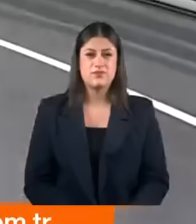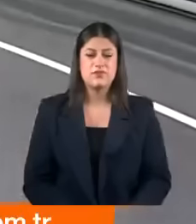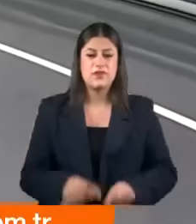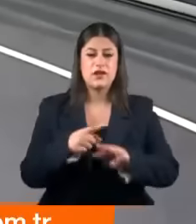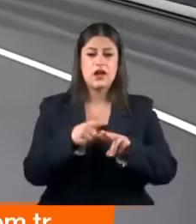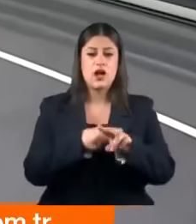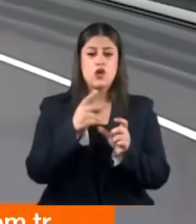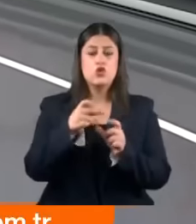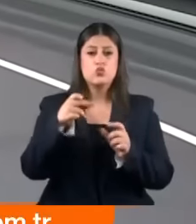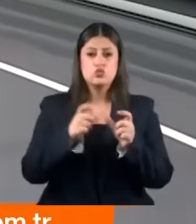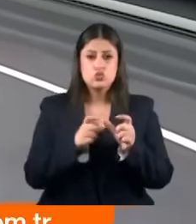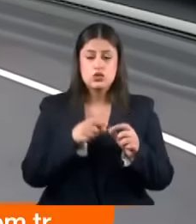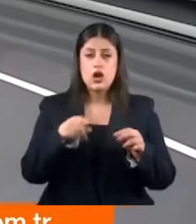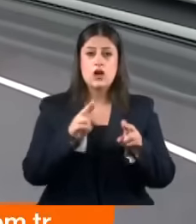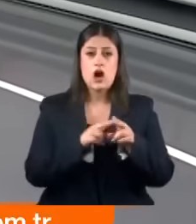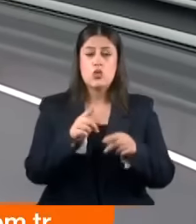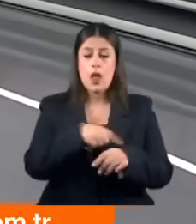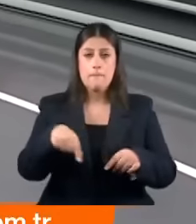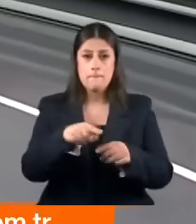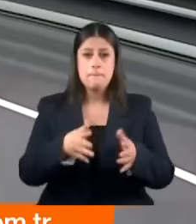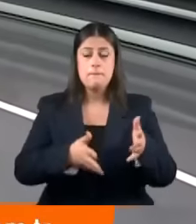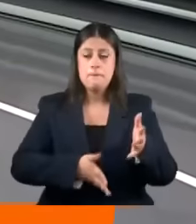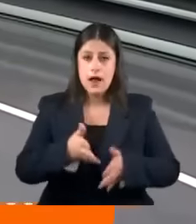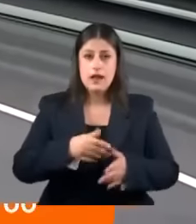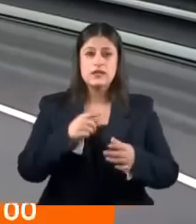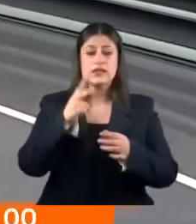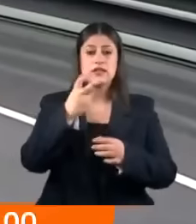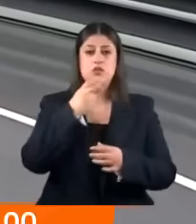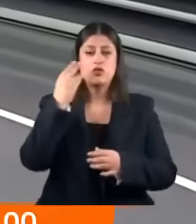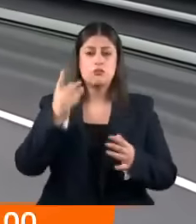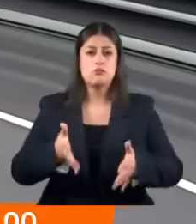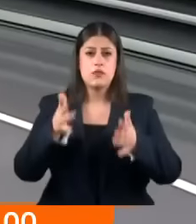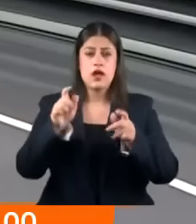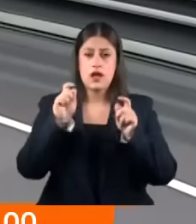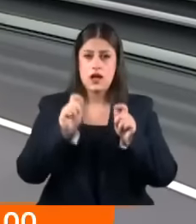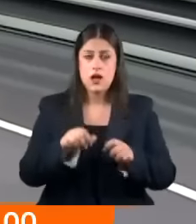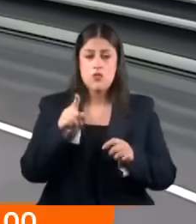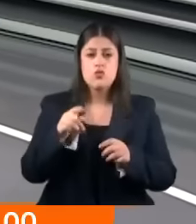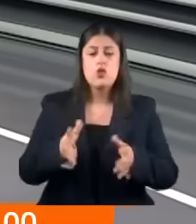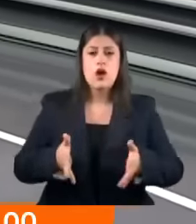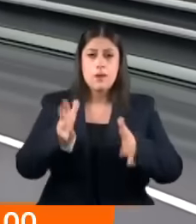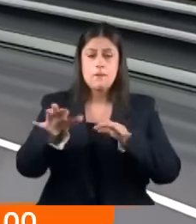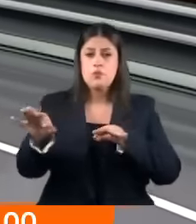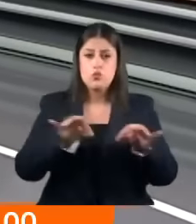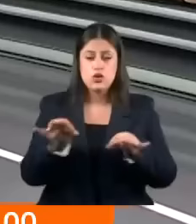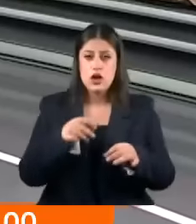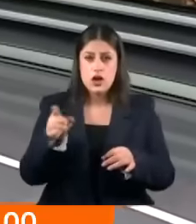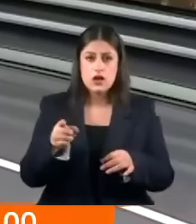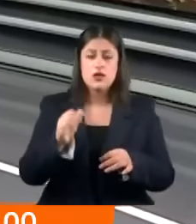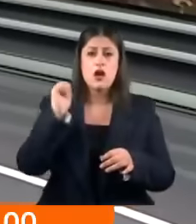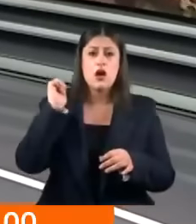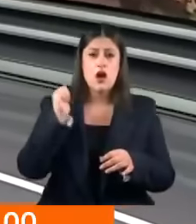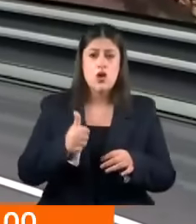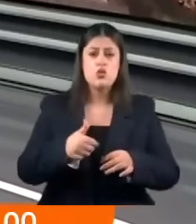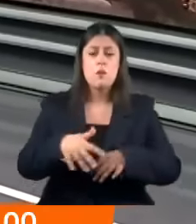geçiyor. Eyüp Sultan'daki Kar Dolap Mahallesi'nde 2 yıl önce bir bina yapıldı ve o apartmanın müteahhidi iddia o ki her gün